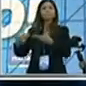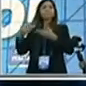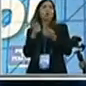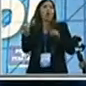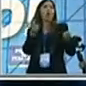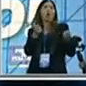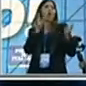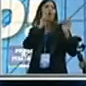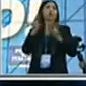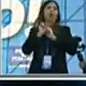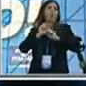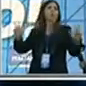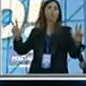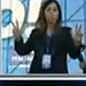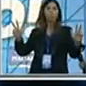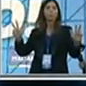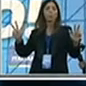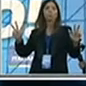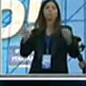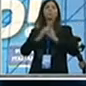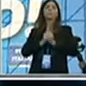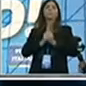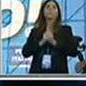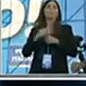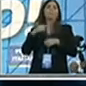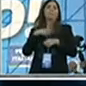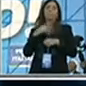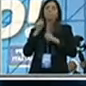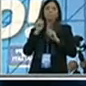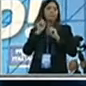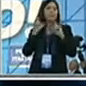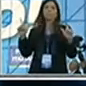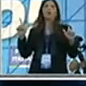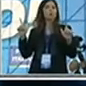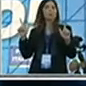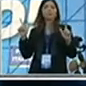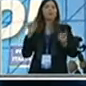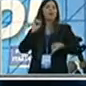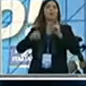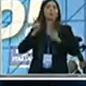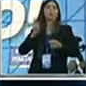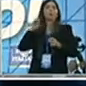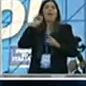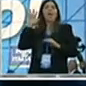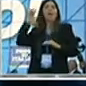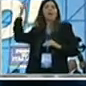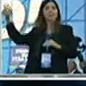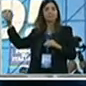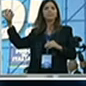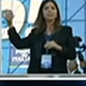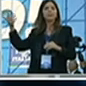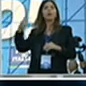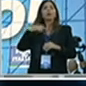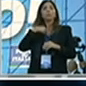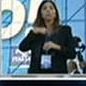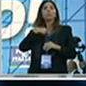che rivendica in realtà un'altra fase, non l'ultimissimo, non il governo giallo-verde, e